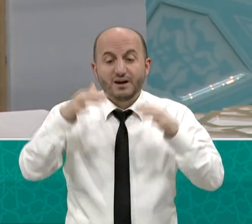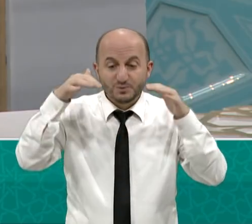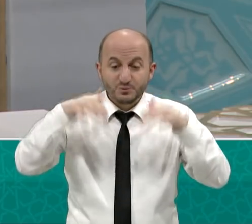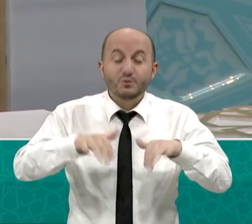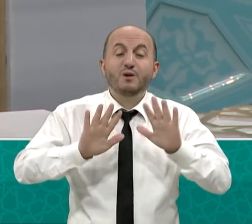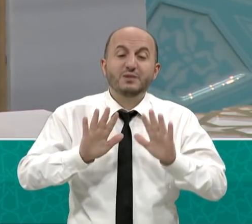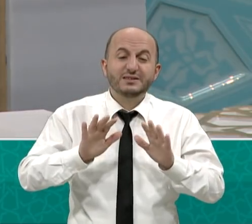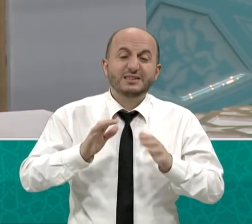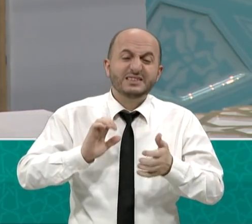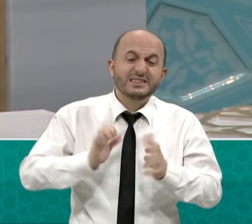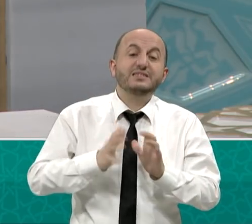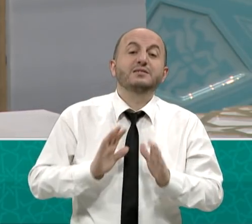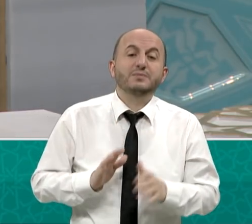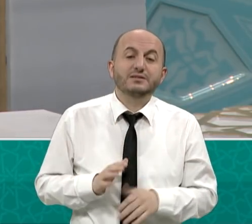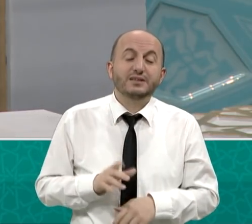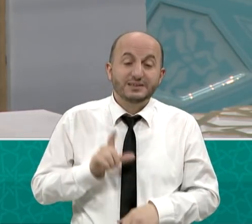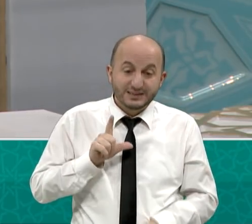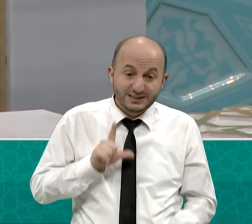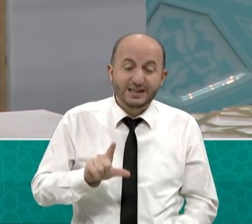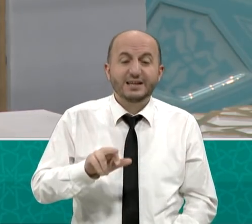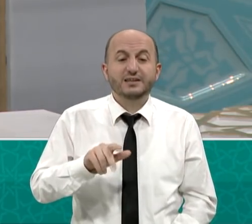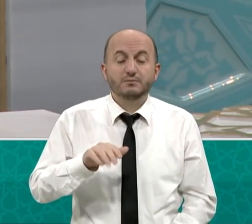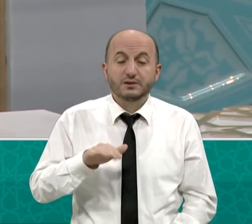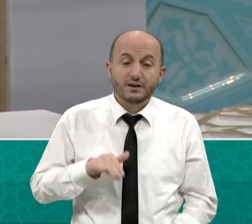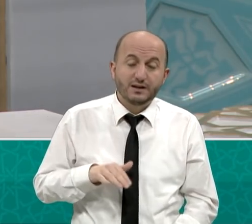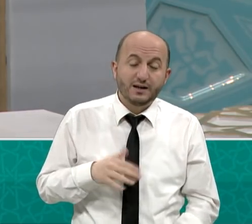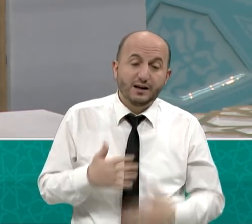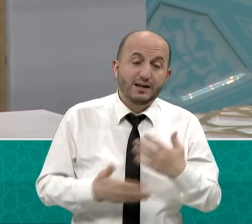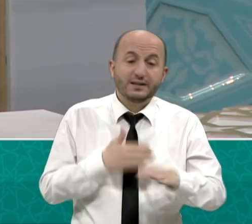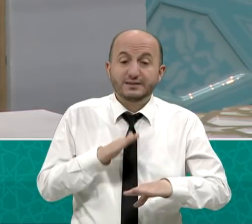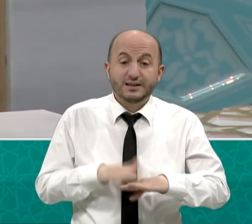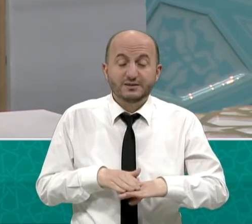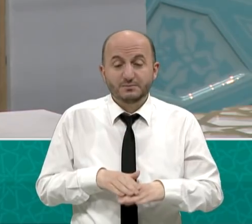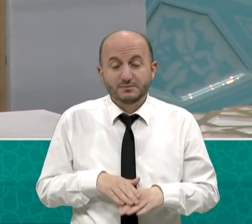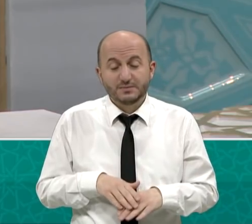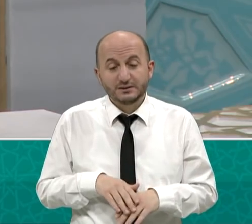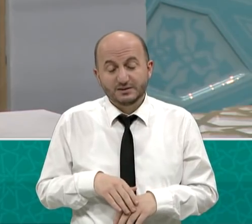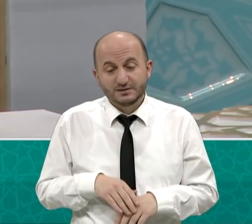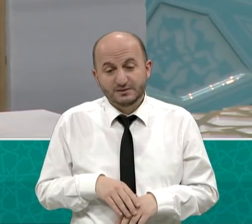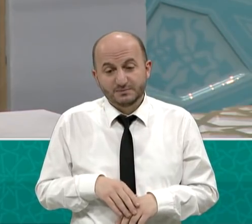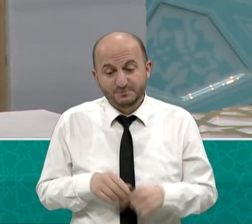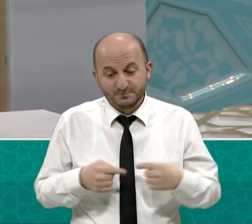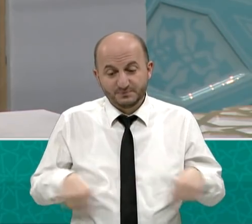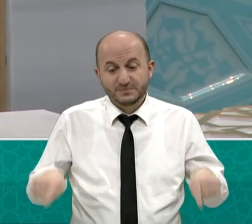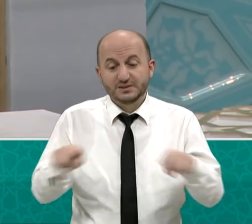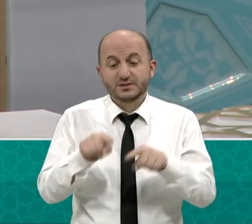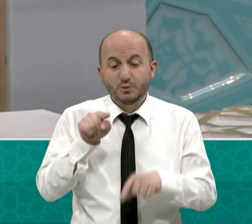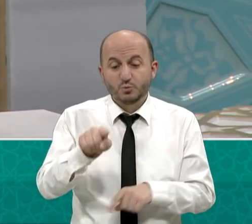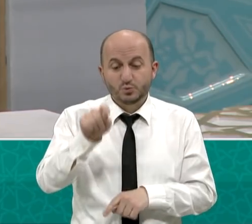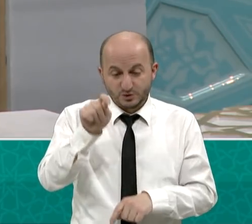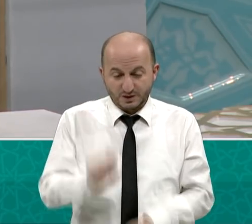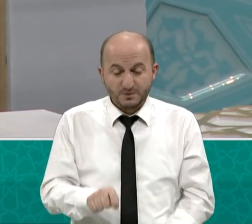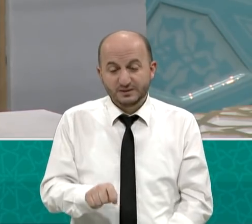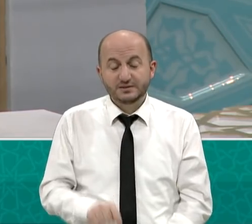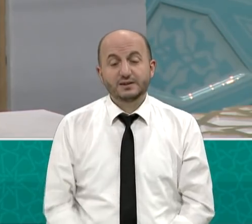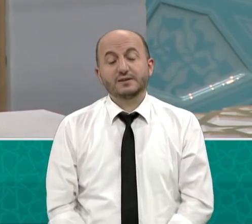dökmeden, incitmeden gereği gibi hareket etmeyi becerebilmekten geçer Akabe. Biz bunu yaparsak, biz bunu